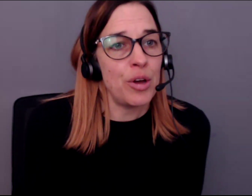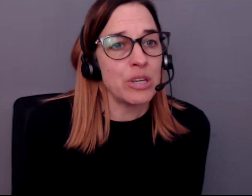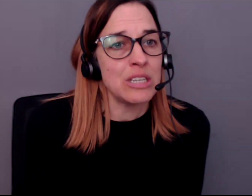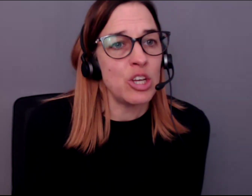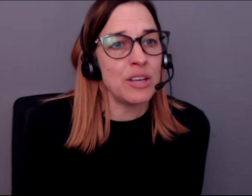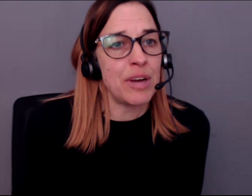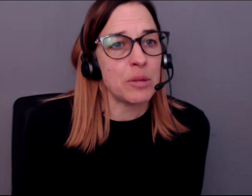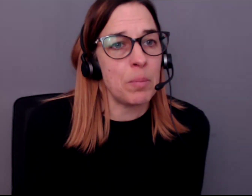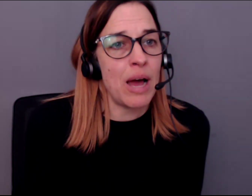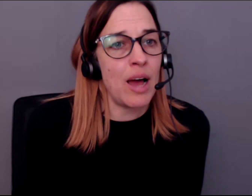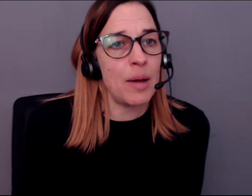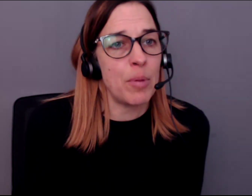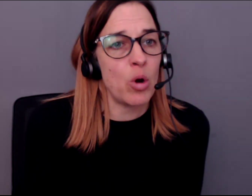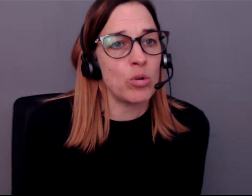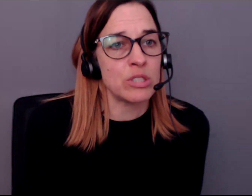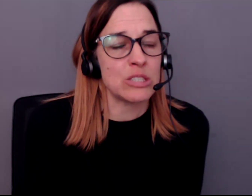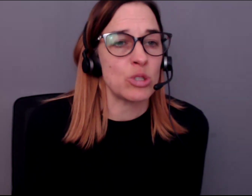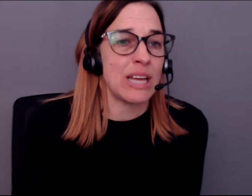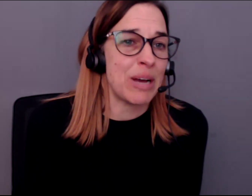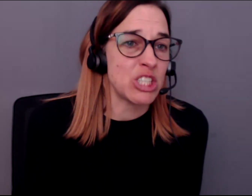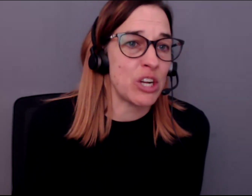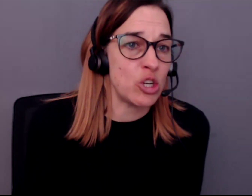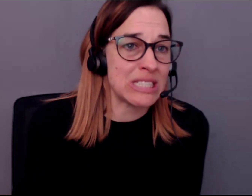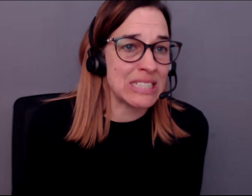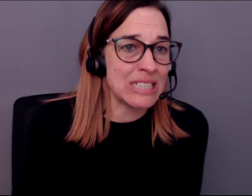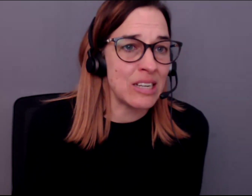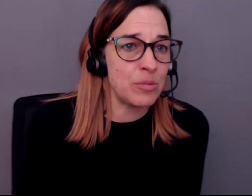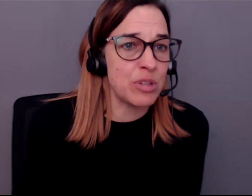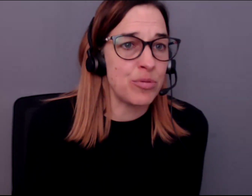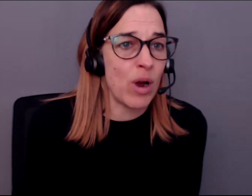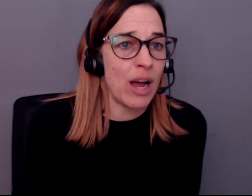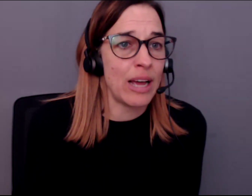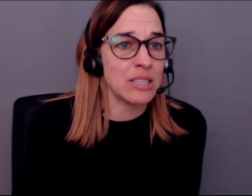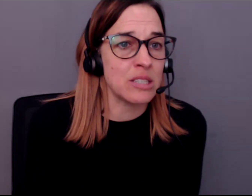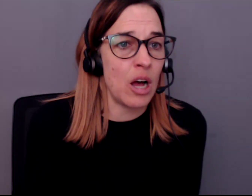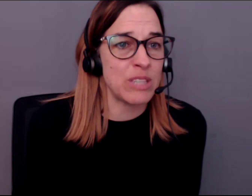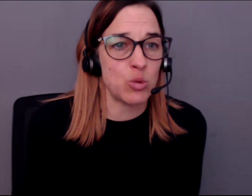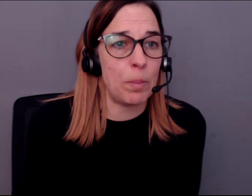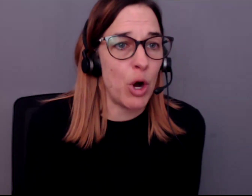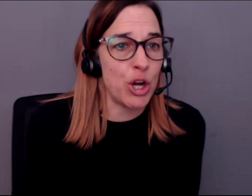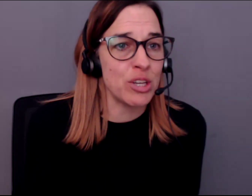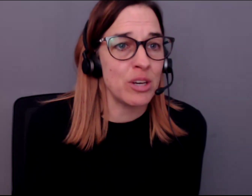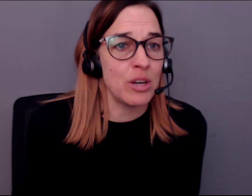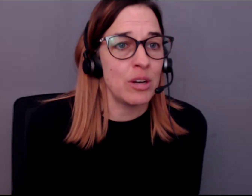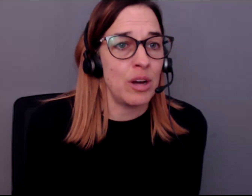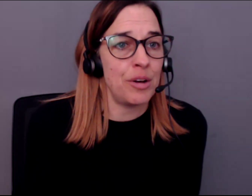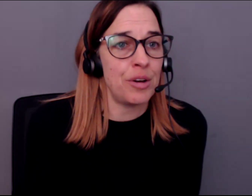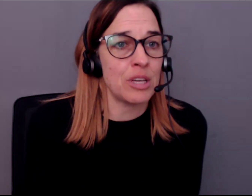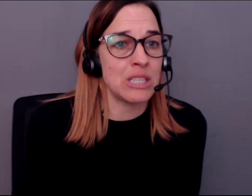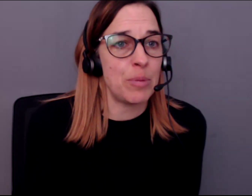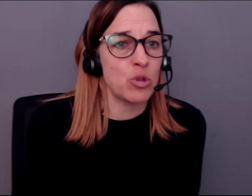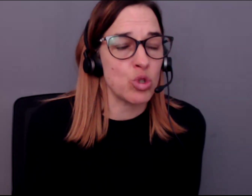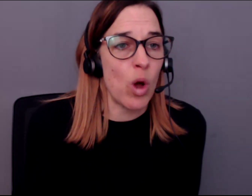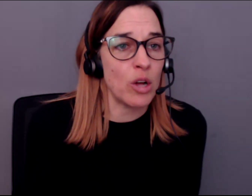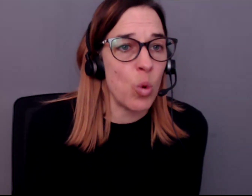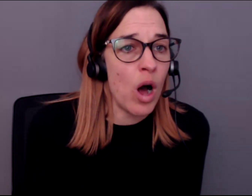Bon, tu sais, il y a des vêtements, bon, c'est ça, ça marche avec le style. Des fois, exemple, ça soit punk,